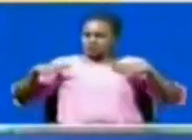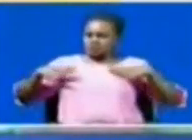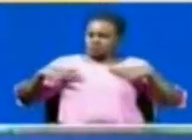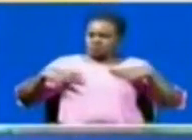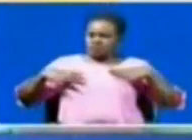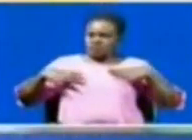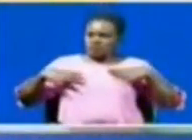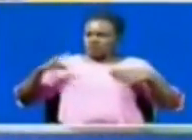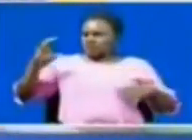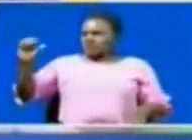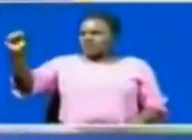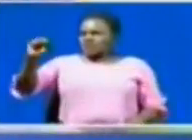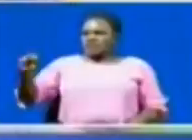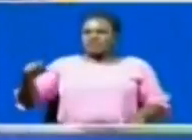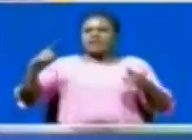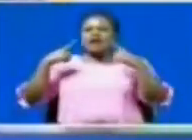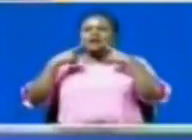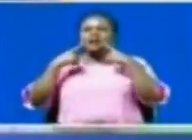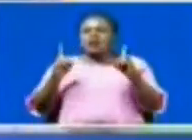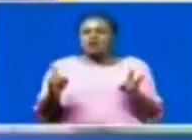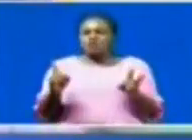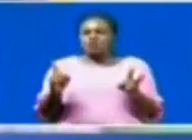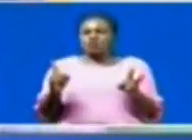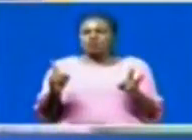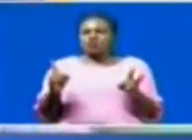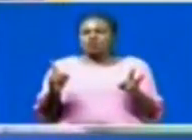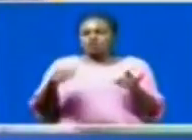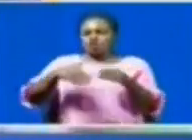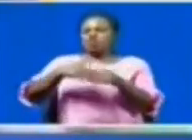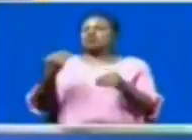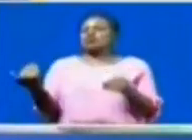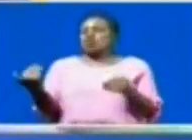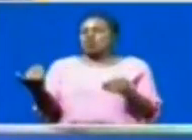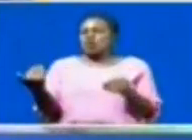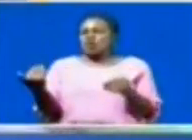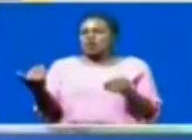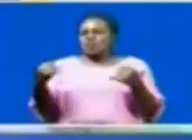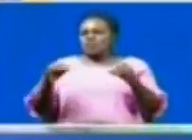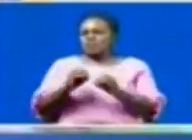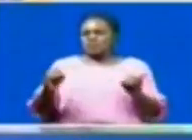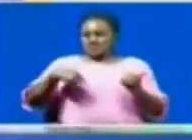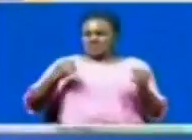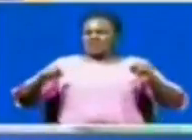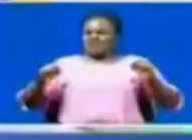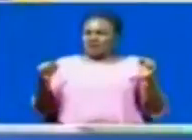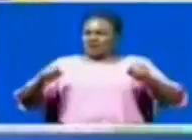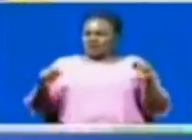when the CS announced that it is going to be, it is not going to be implemented. But we are very